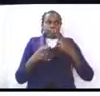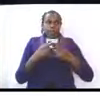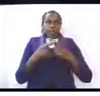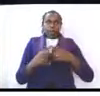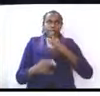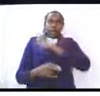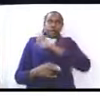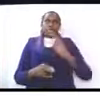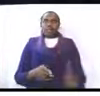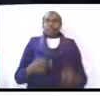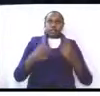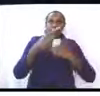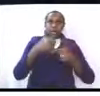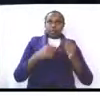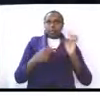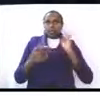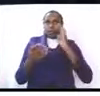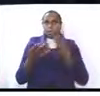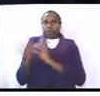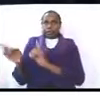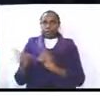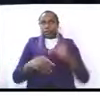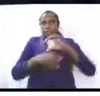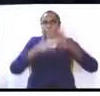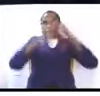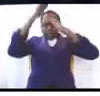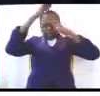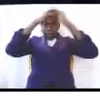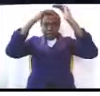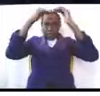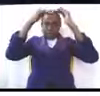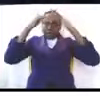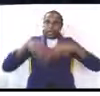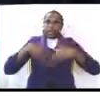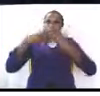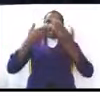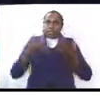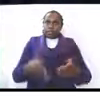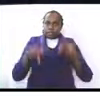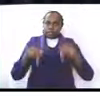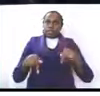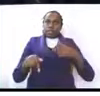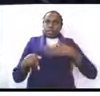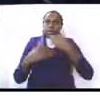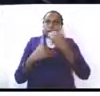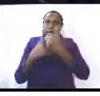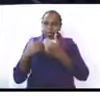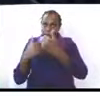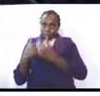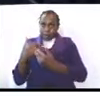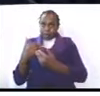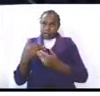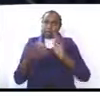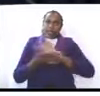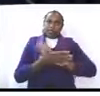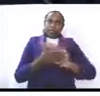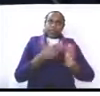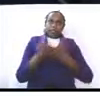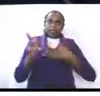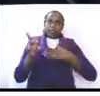kuzwe ufalme wako uje, mapenzi yako yatimizwe hapa duniani kama huko binguni. Utupe leo riziki